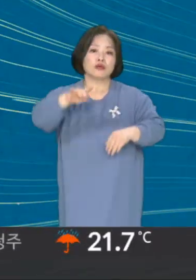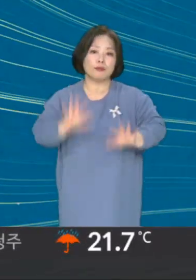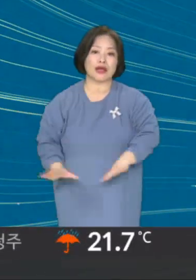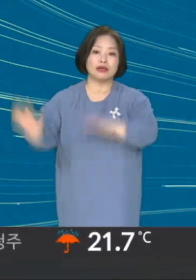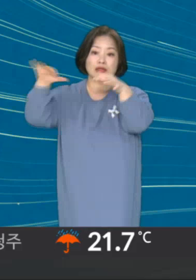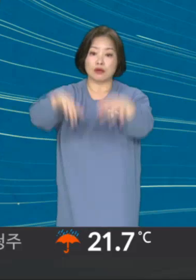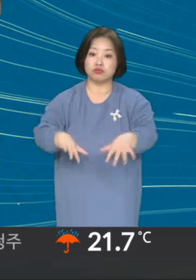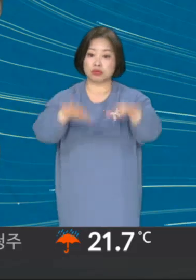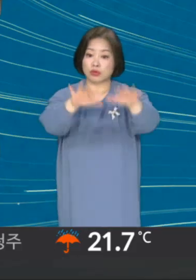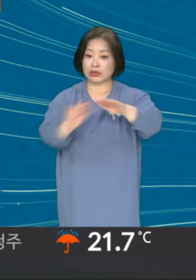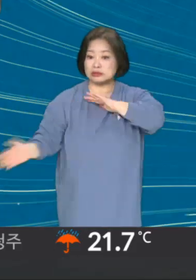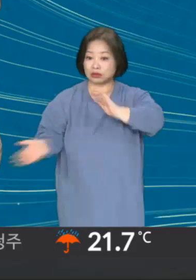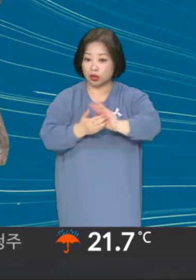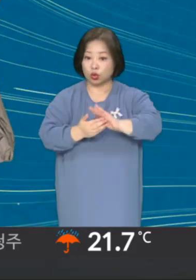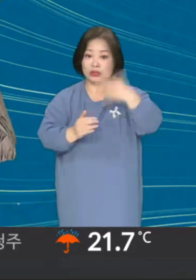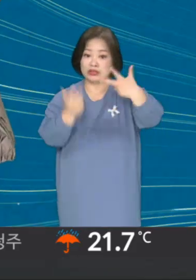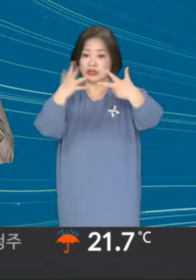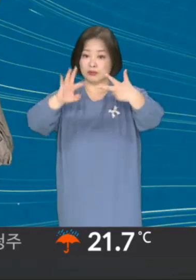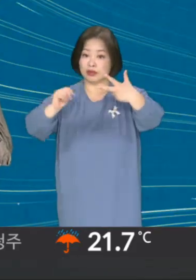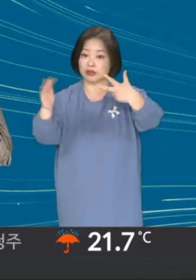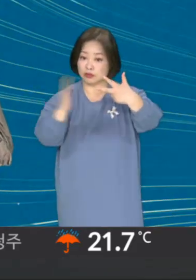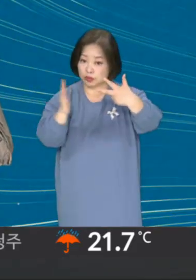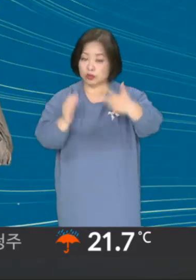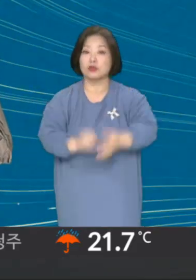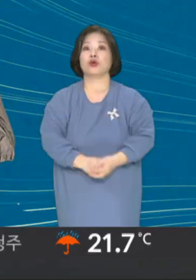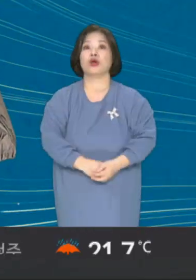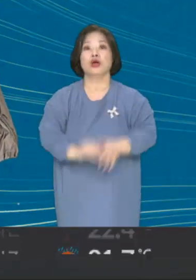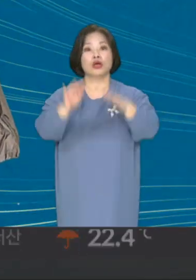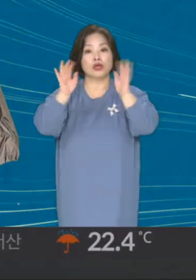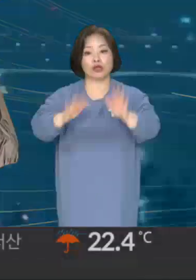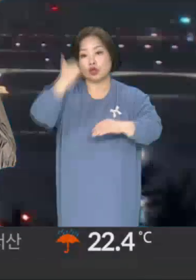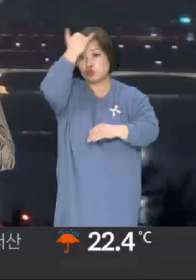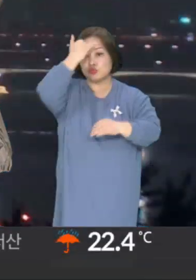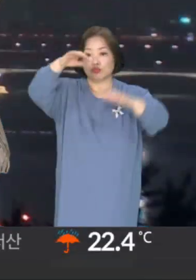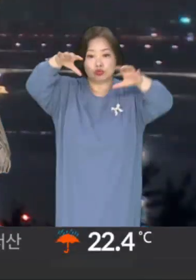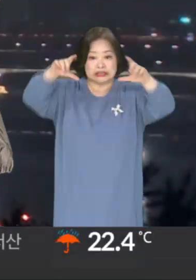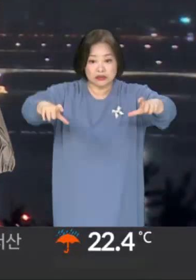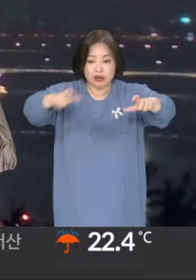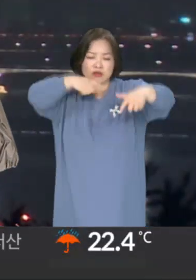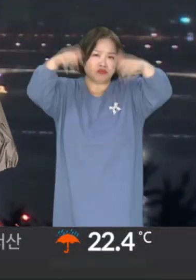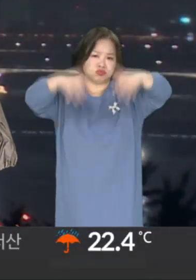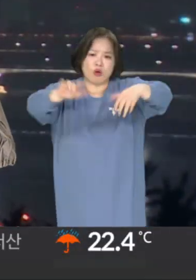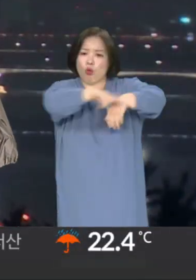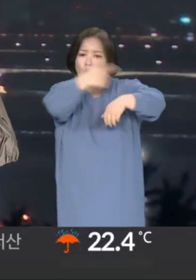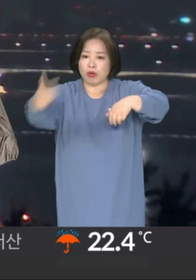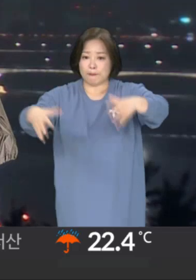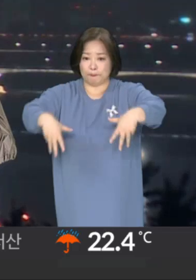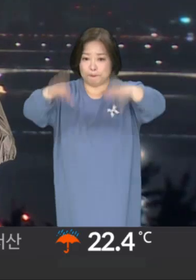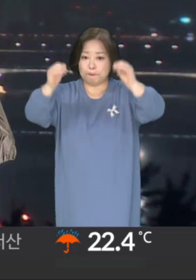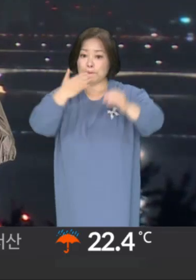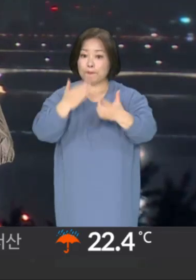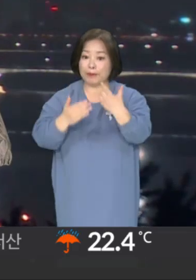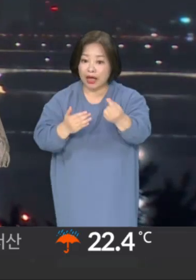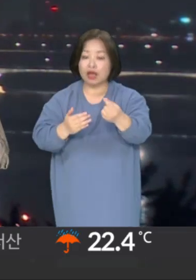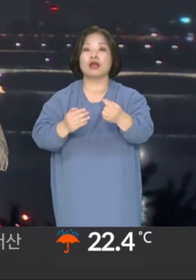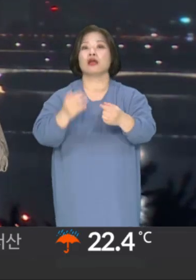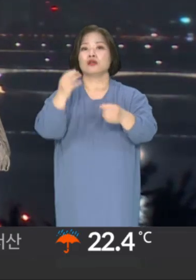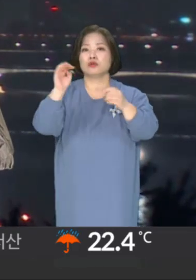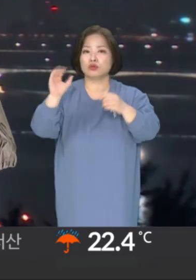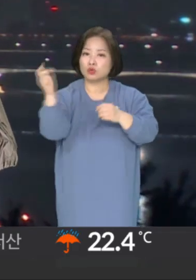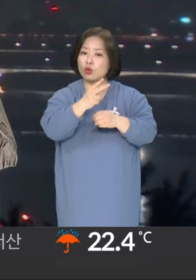바다의 물결은 최고 7m까지 거세지겠습니다 중부에 비는 내일 오후면 대부분 그치겠고요